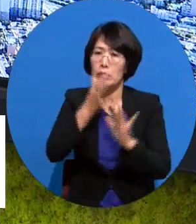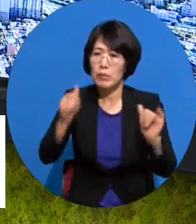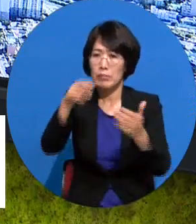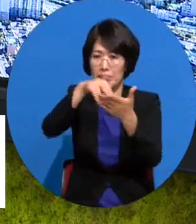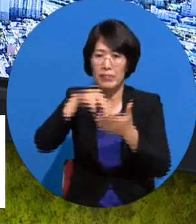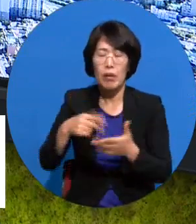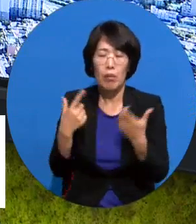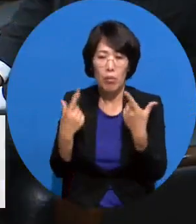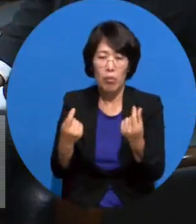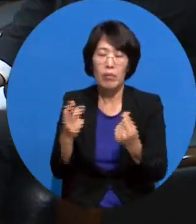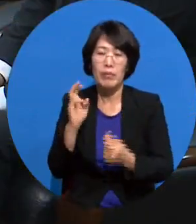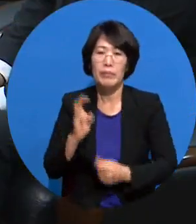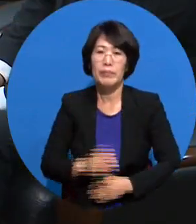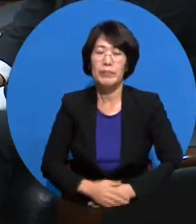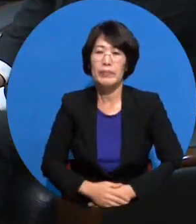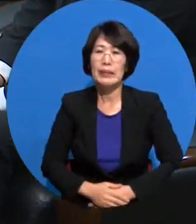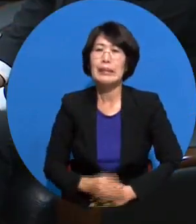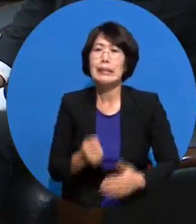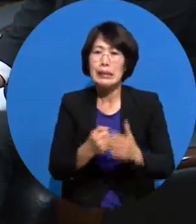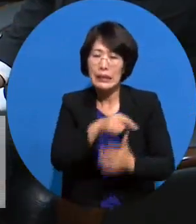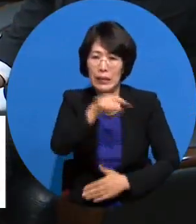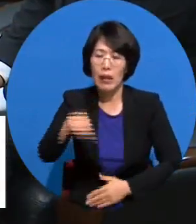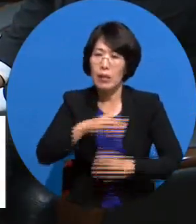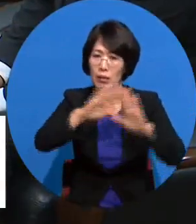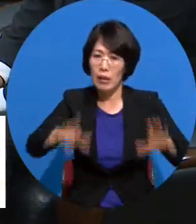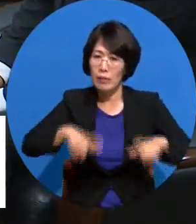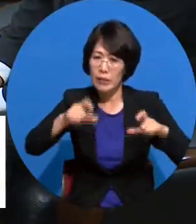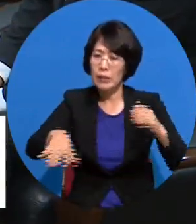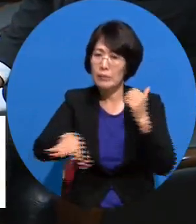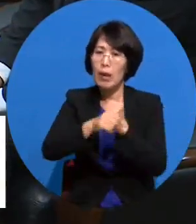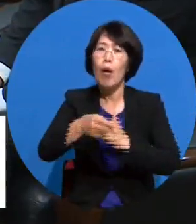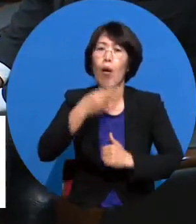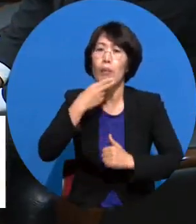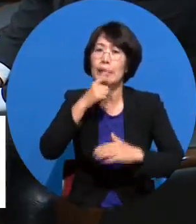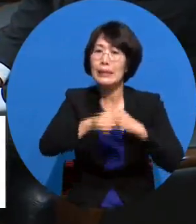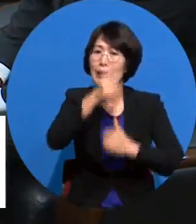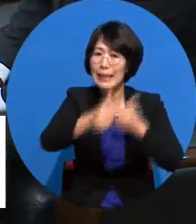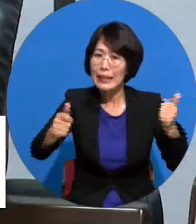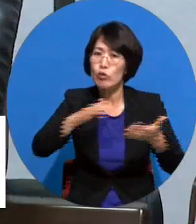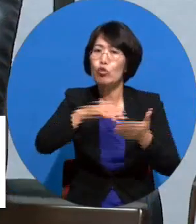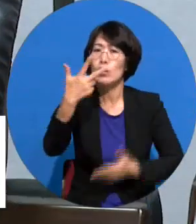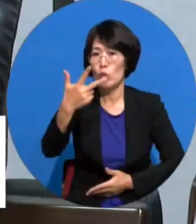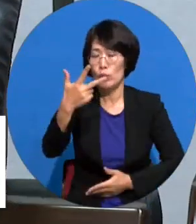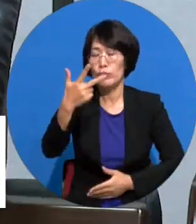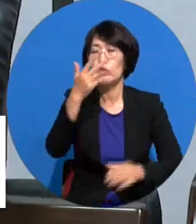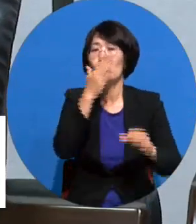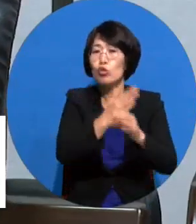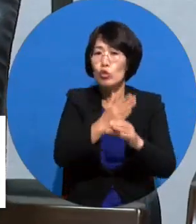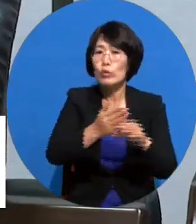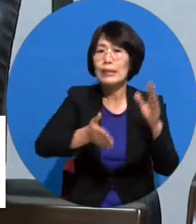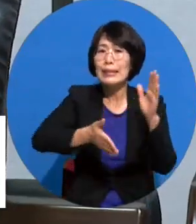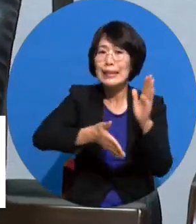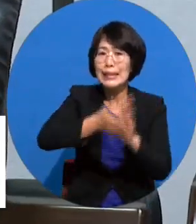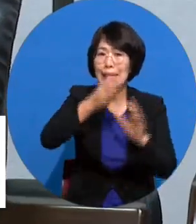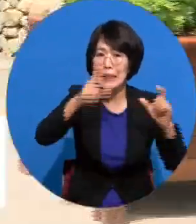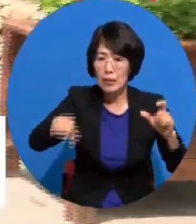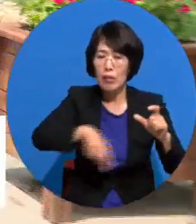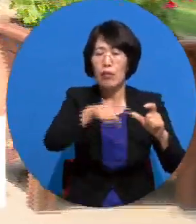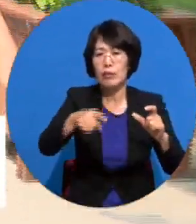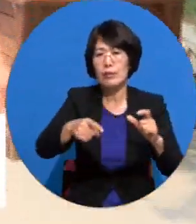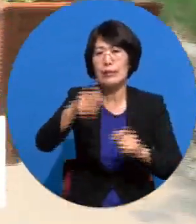그렇게 받아들일 것 같습니다. 이로써 전남의 무소속 단체장 당선인 7명 가운데 시단위 지역은